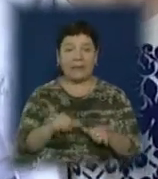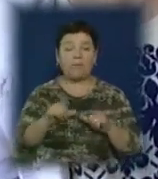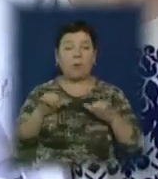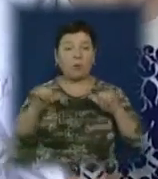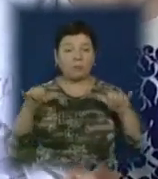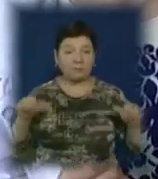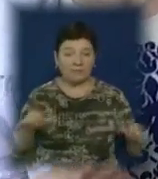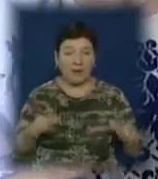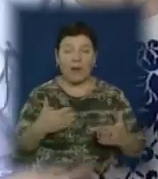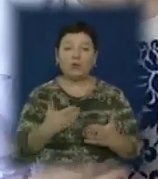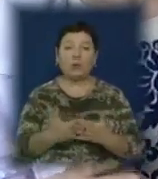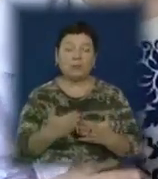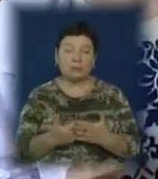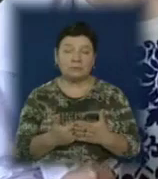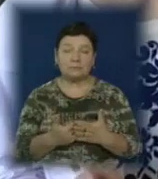даного порушення, тобто